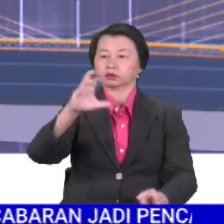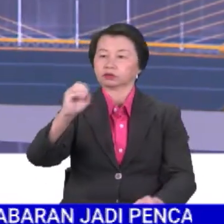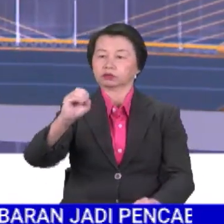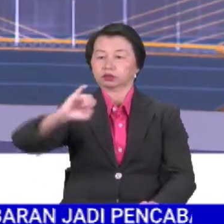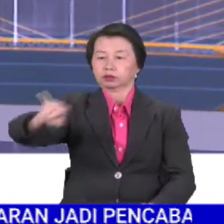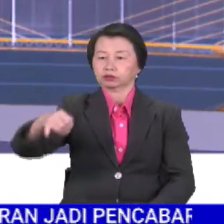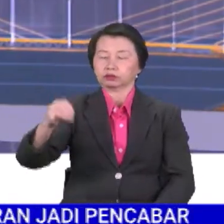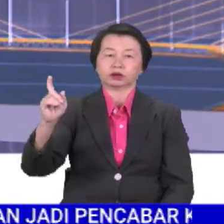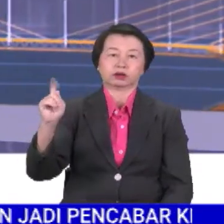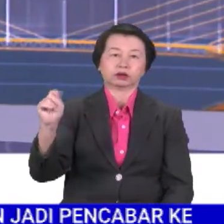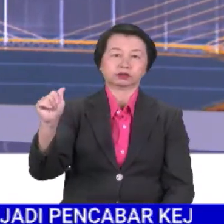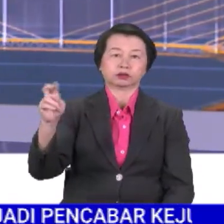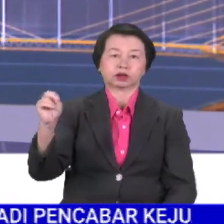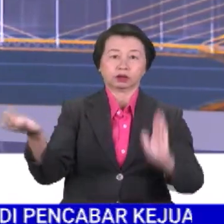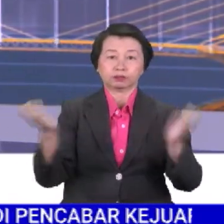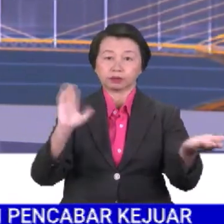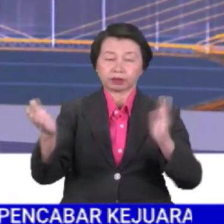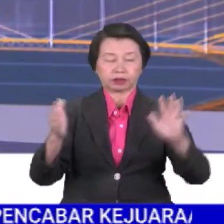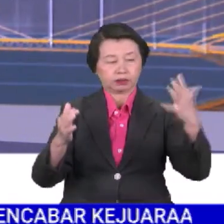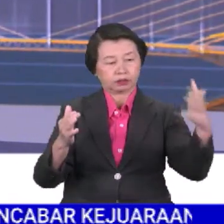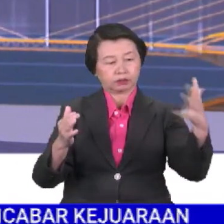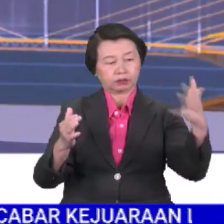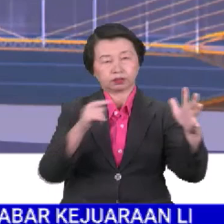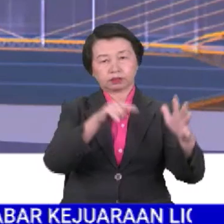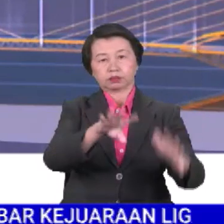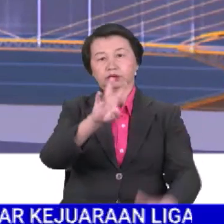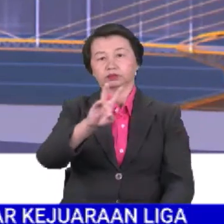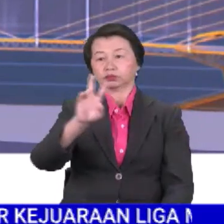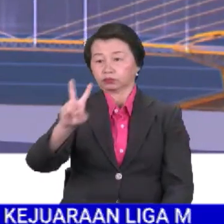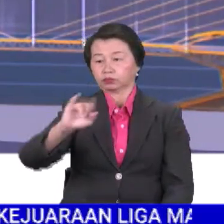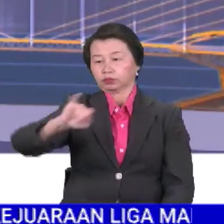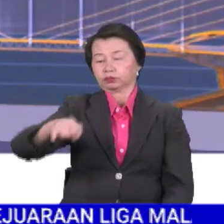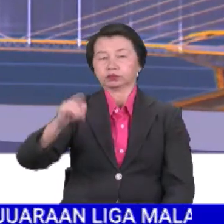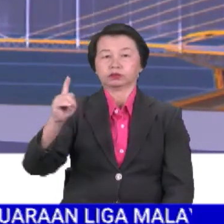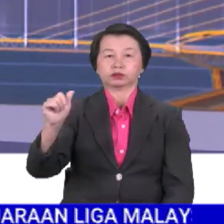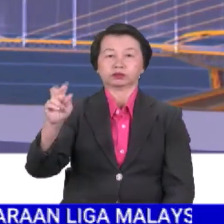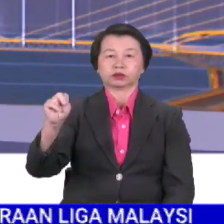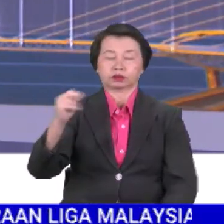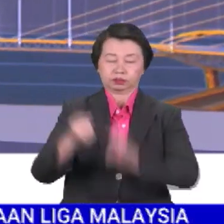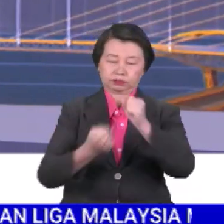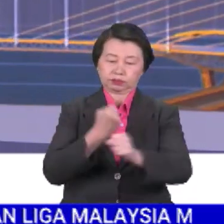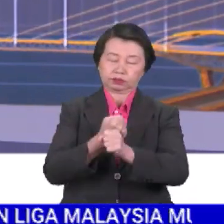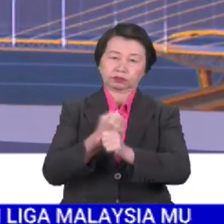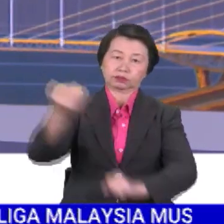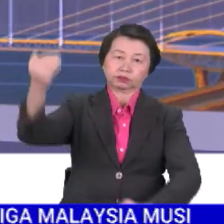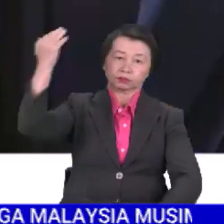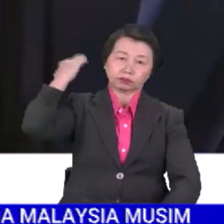juta tan berbanding 15.72 juta tan tahun lalu.